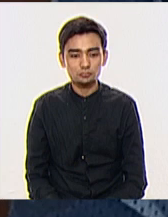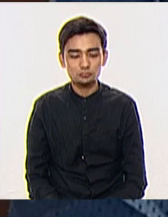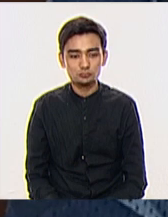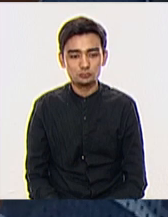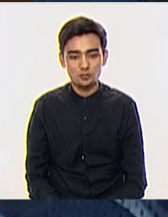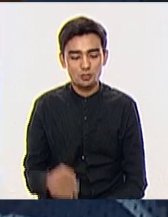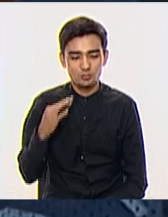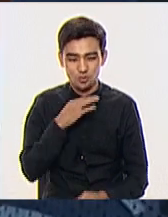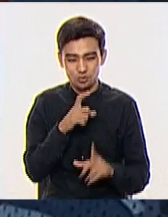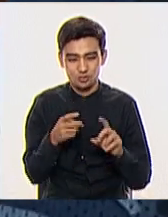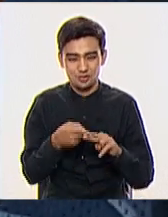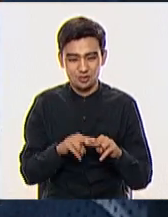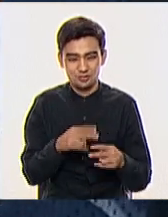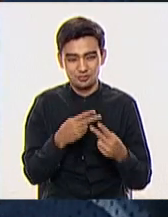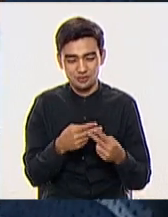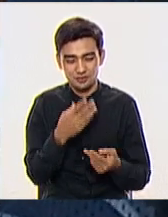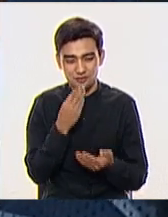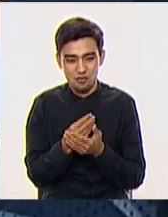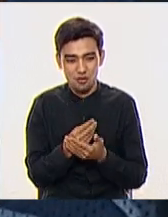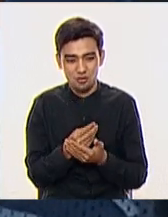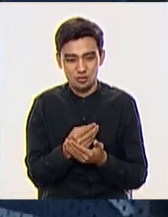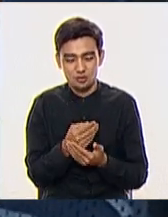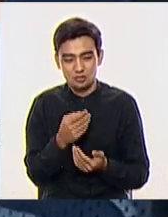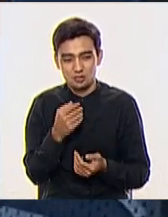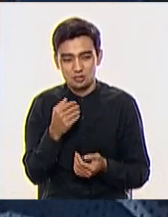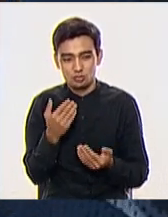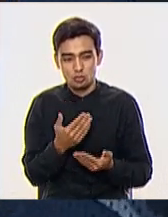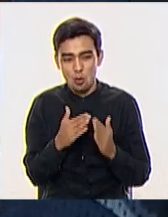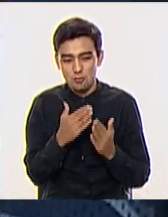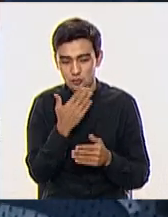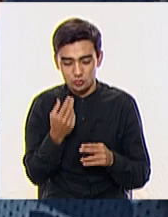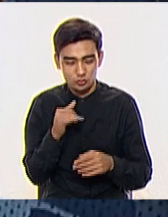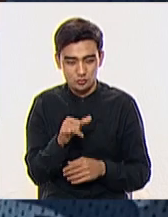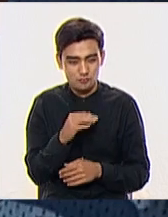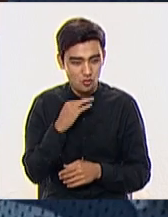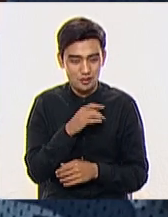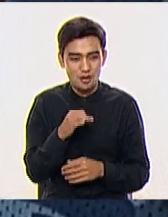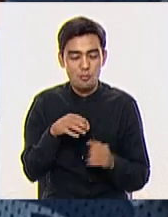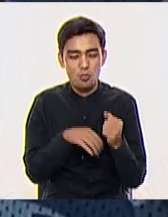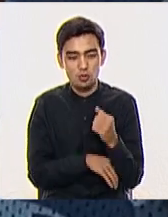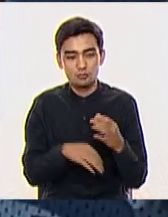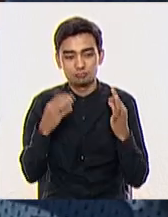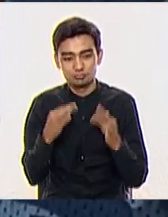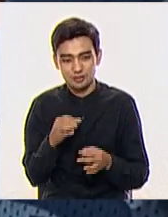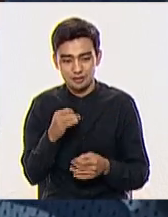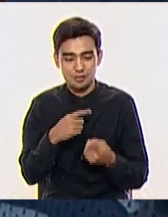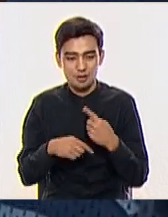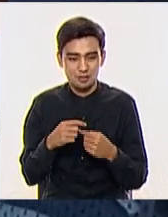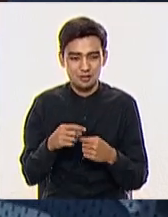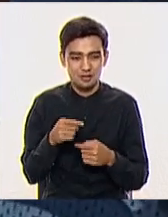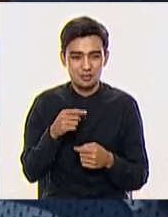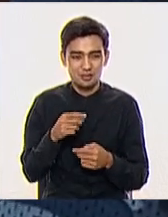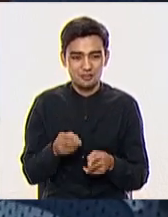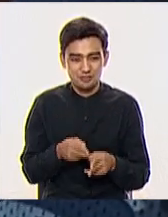особенное и дельцу не имеет важнее и после освобождения возвращаться в места лишения